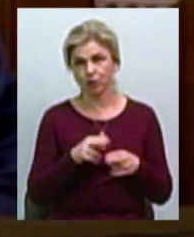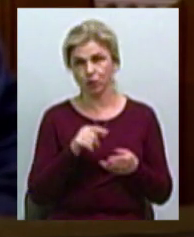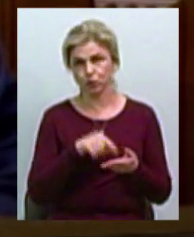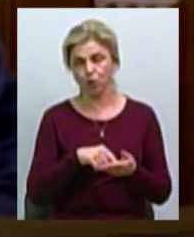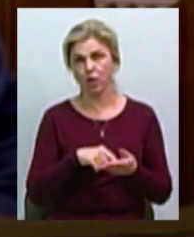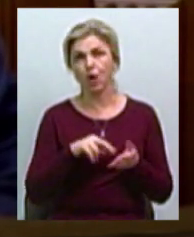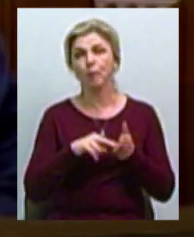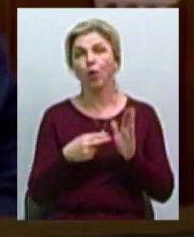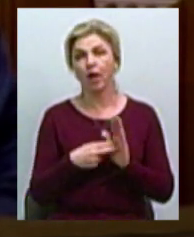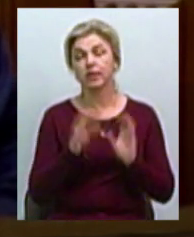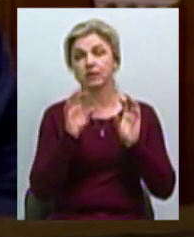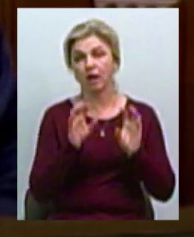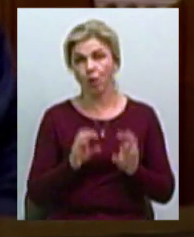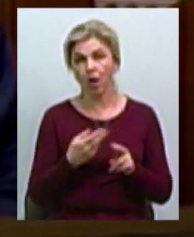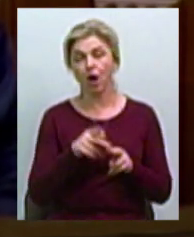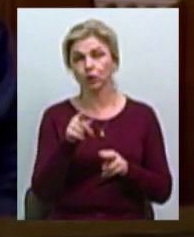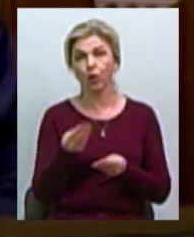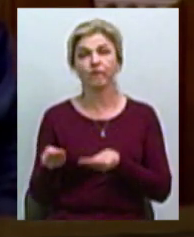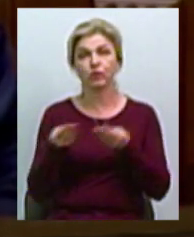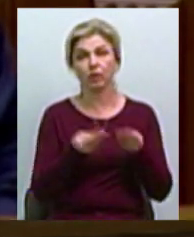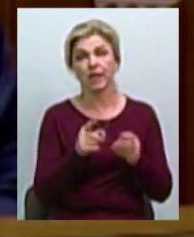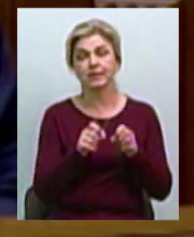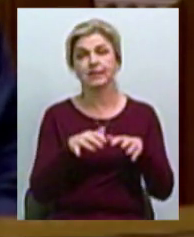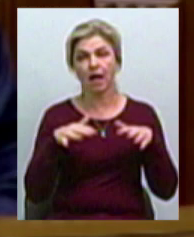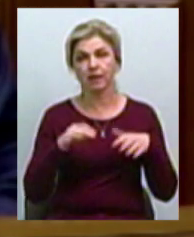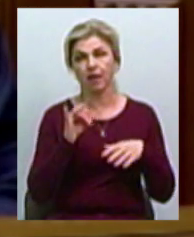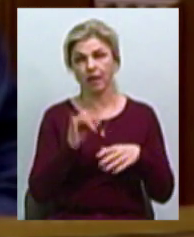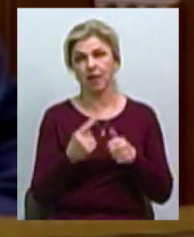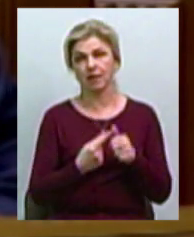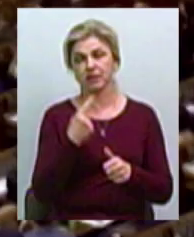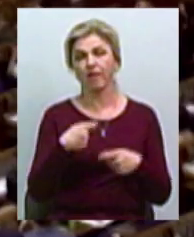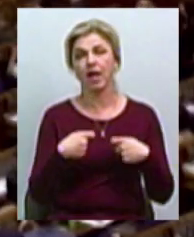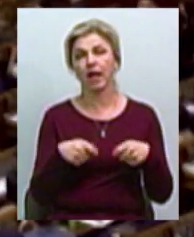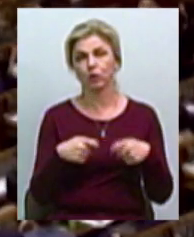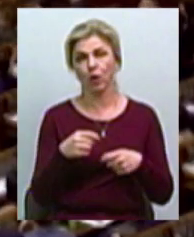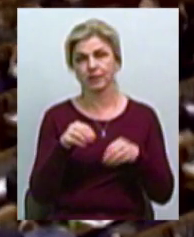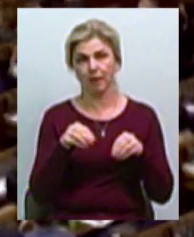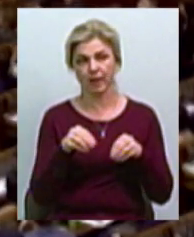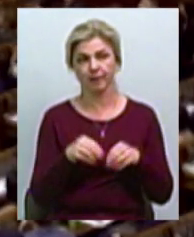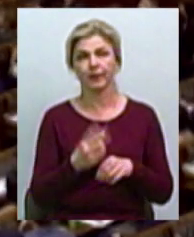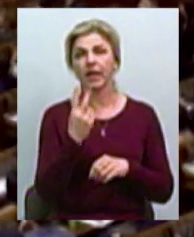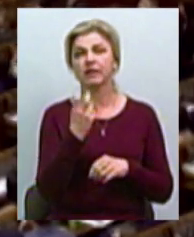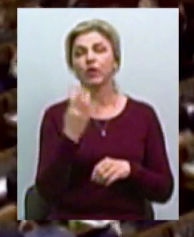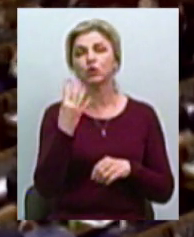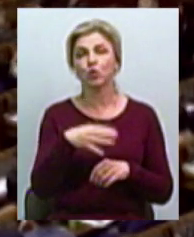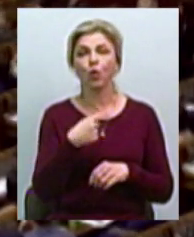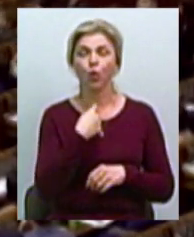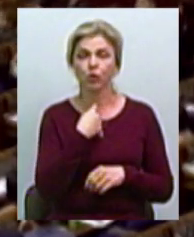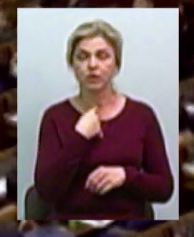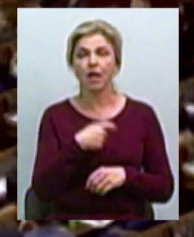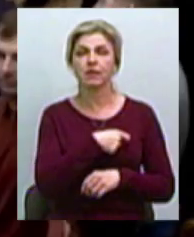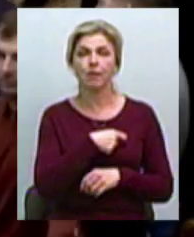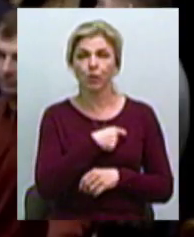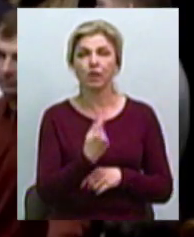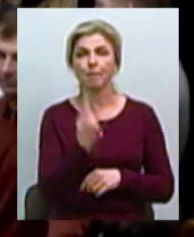проєкту закону, який ви вносите в зал, який благозвучно називається «Ринок землі». 240 голосами народні депутати